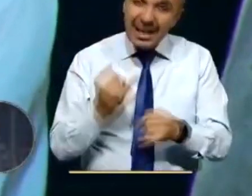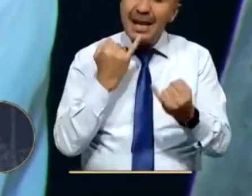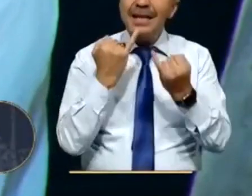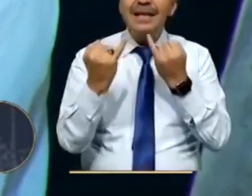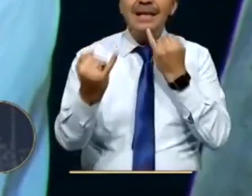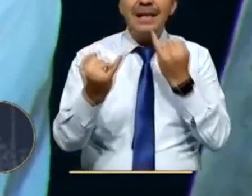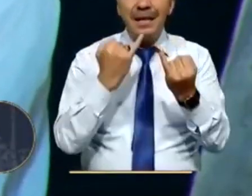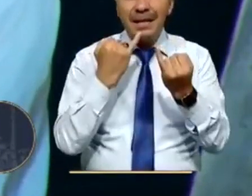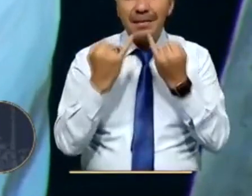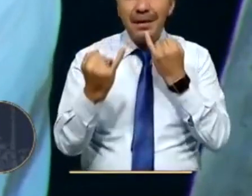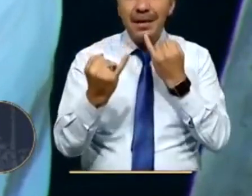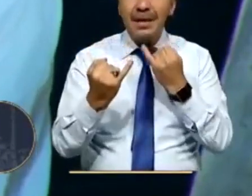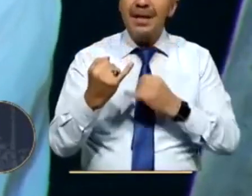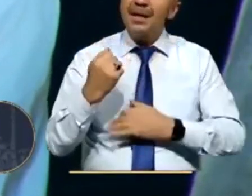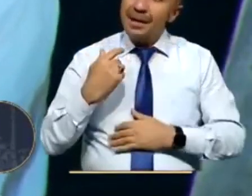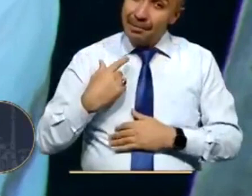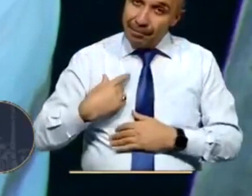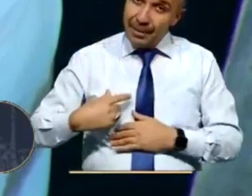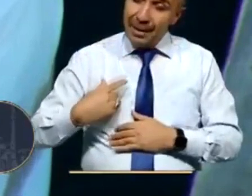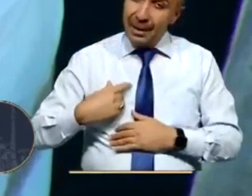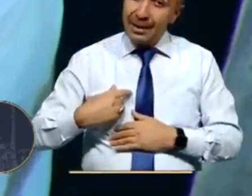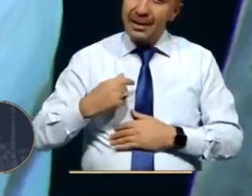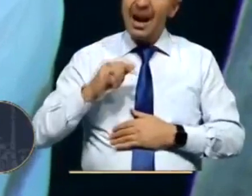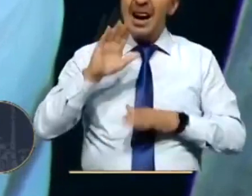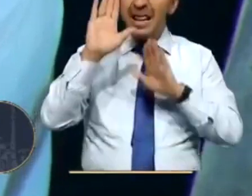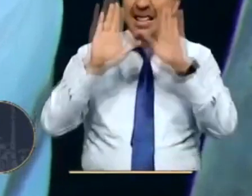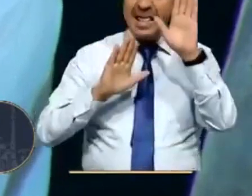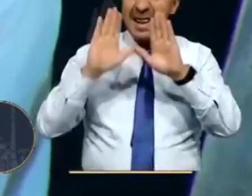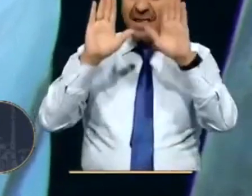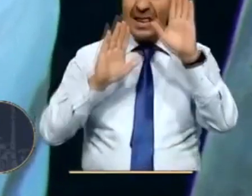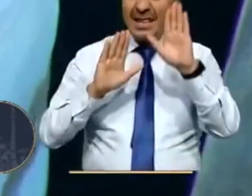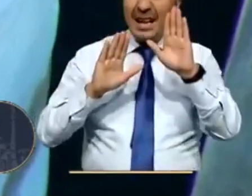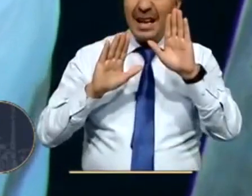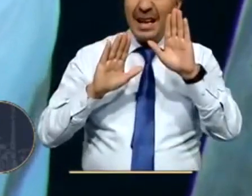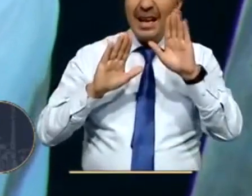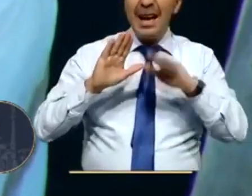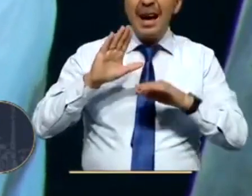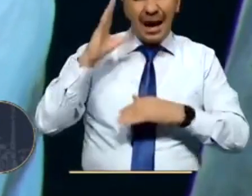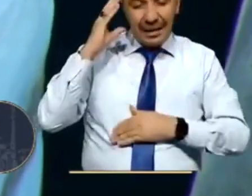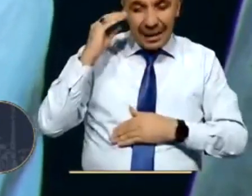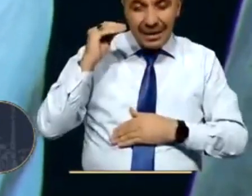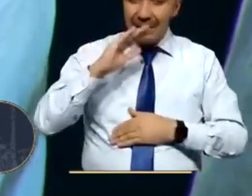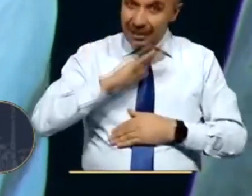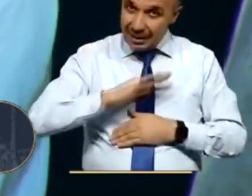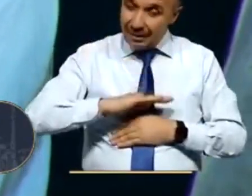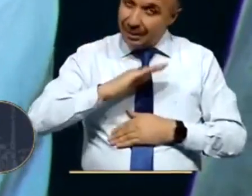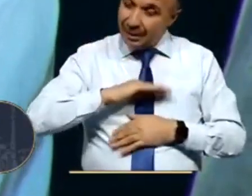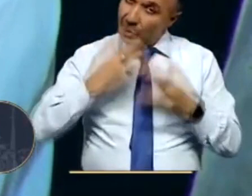ziyaretleşmede, bilhassa trafikte anlayışlı ve sabırlı olmaya davet